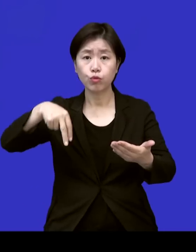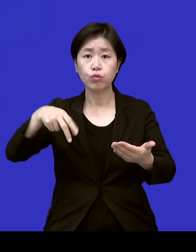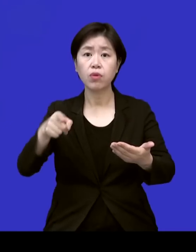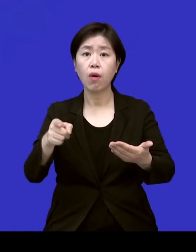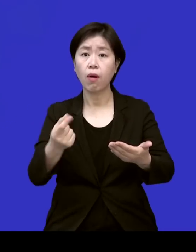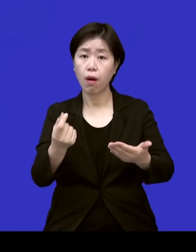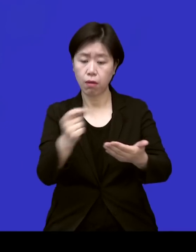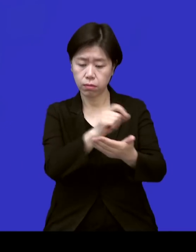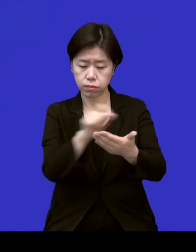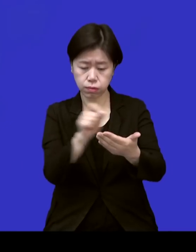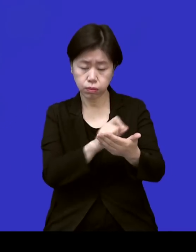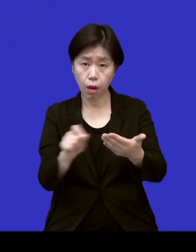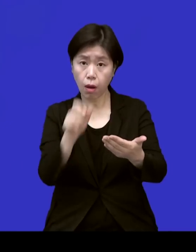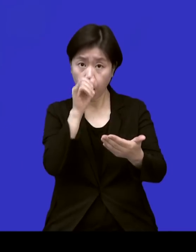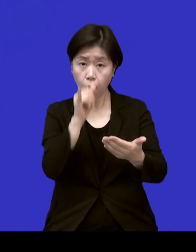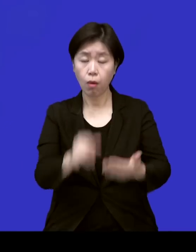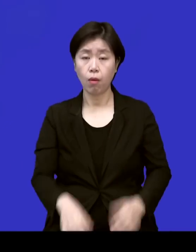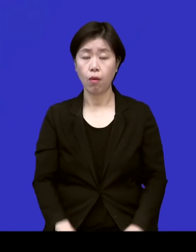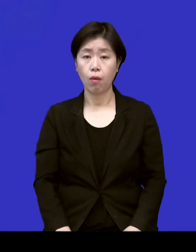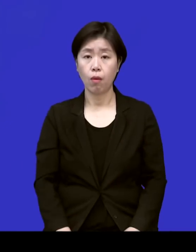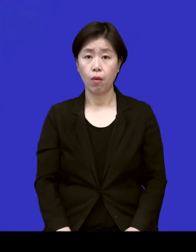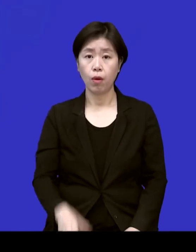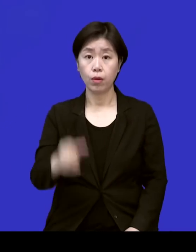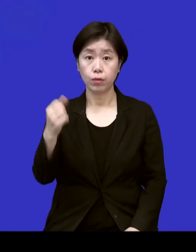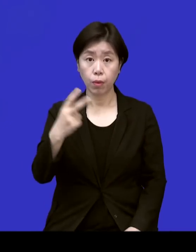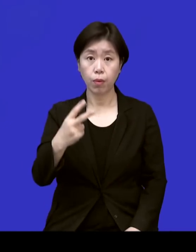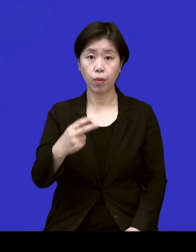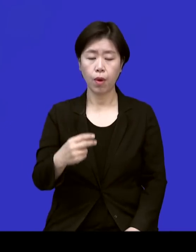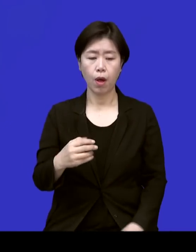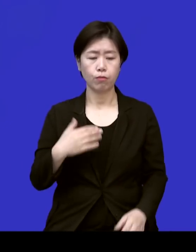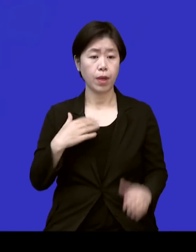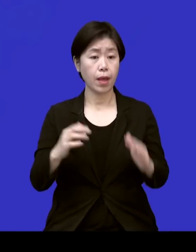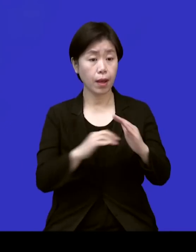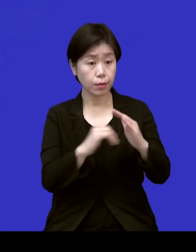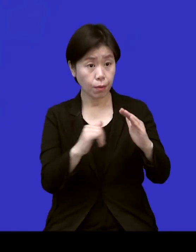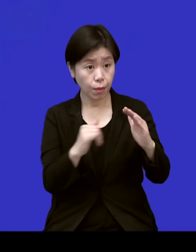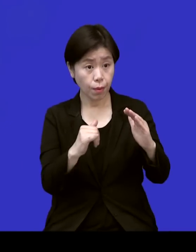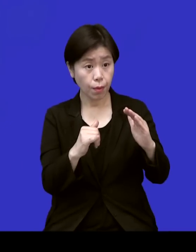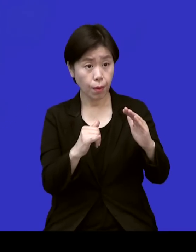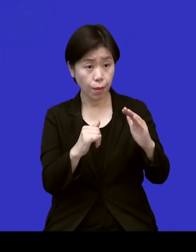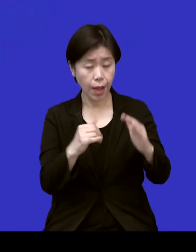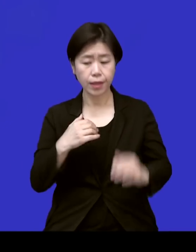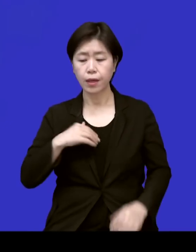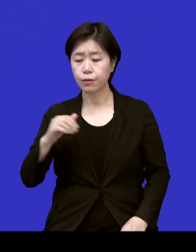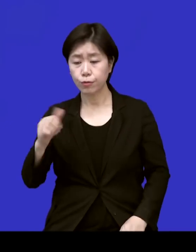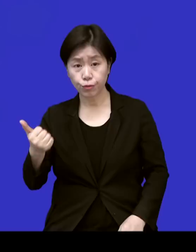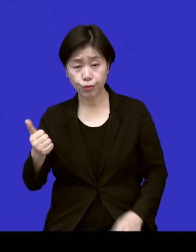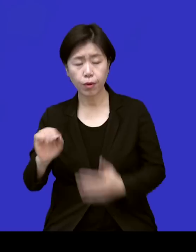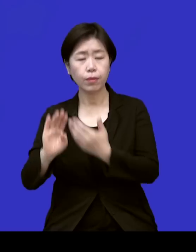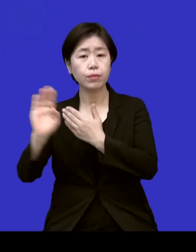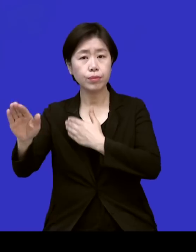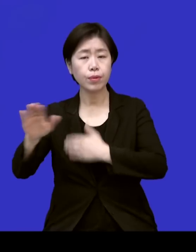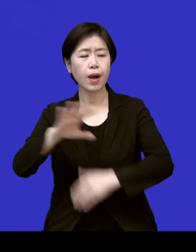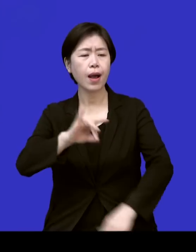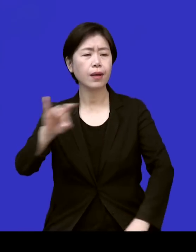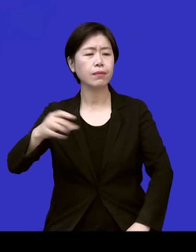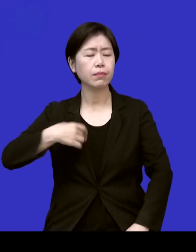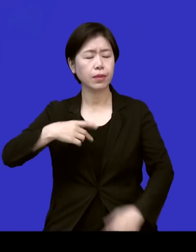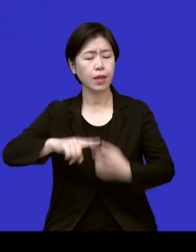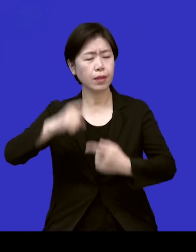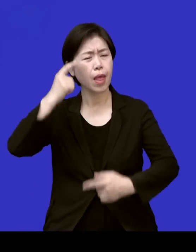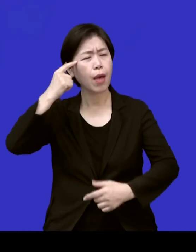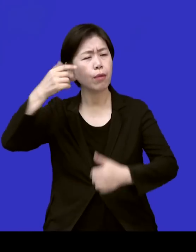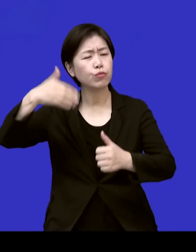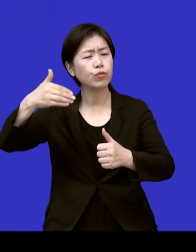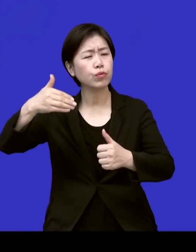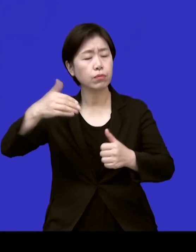우리 가족이 내가 사라져도 행복했으면 좋겠어. 그래도 가끔은 내 생각을 해줘. 네.